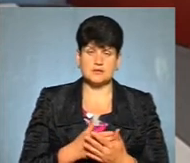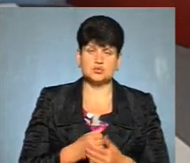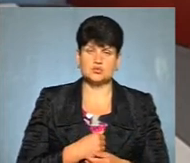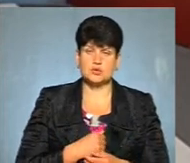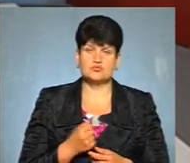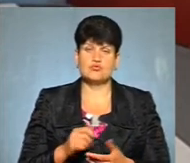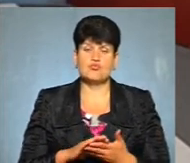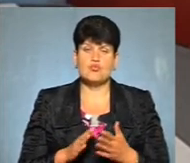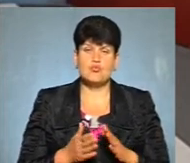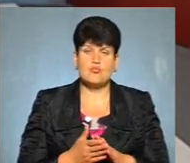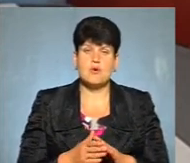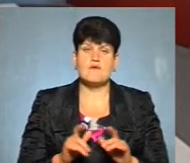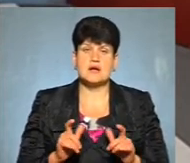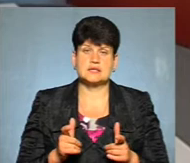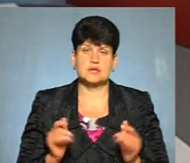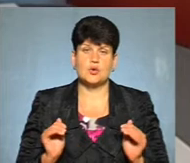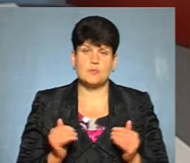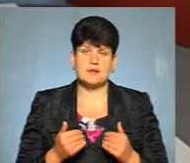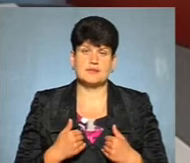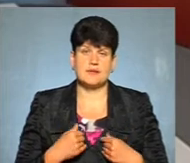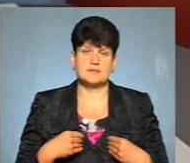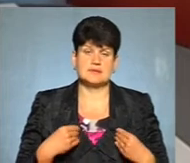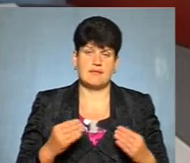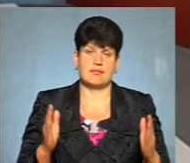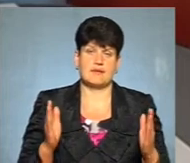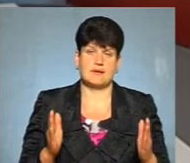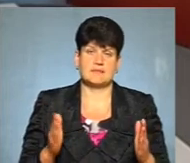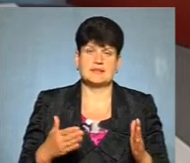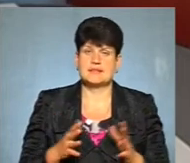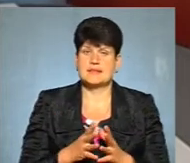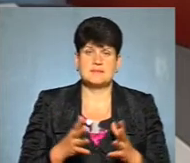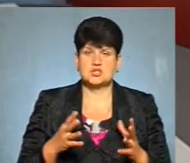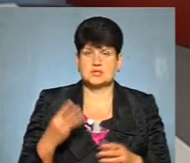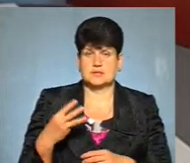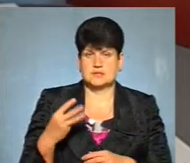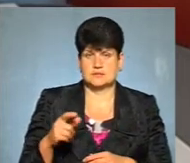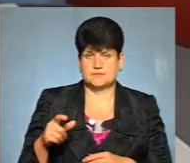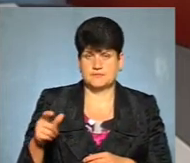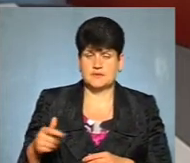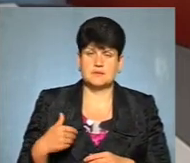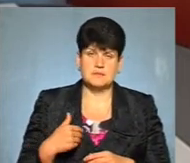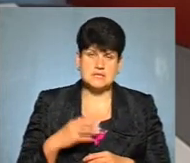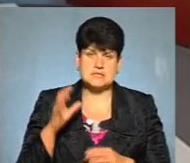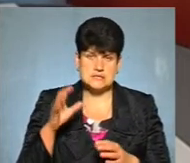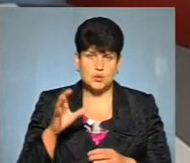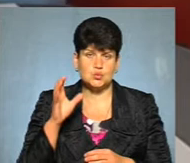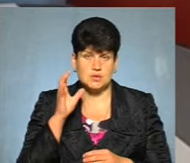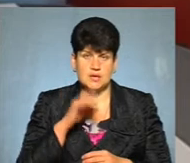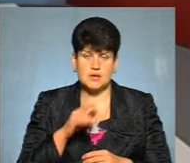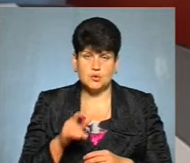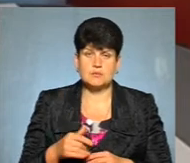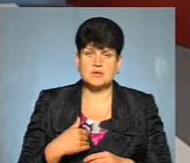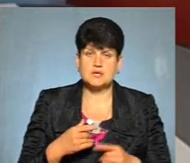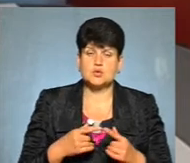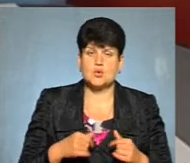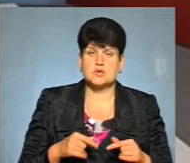умовах карантинних обмежень нам виставили рамки не більше 30 осіб. Ми законослухняні люди, і організація